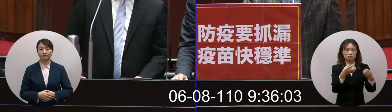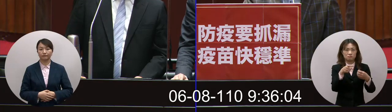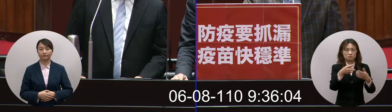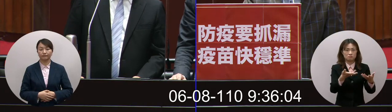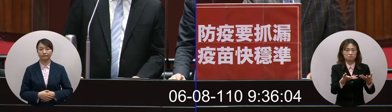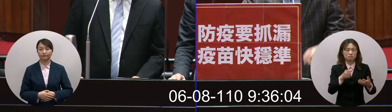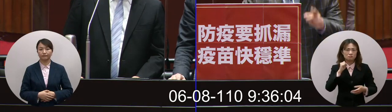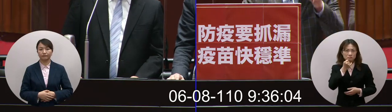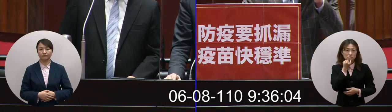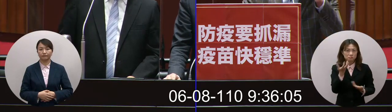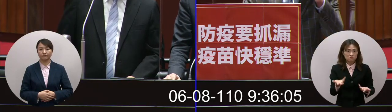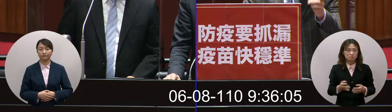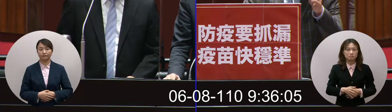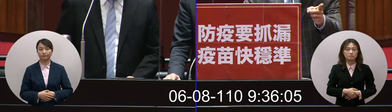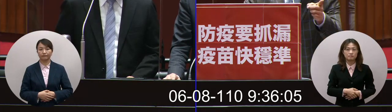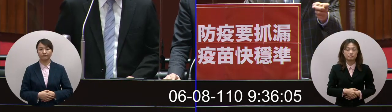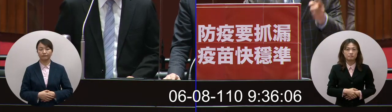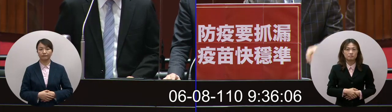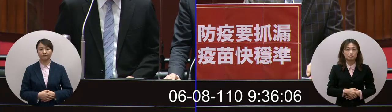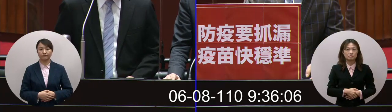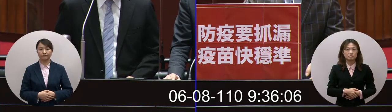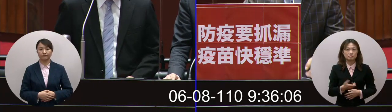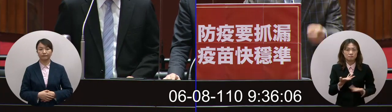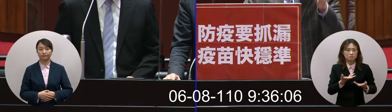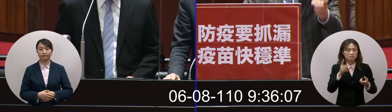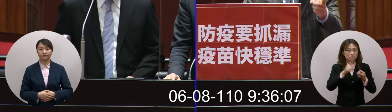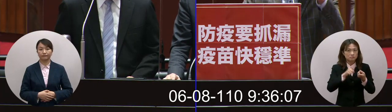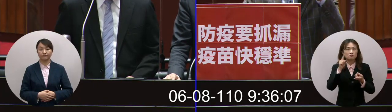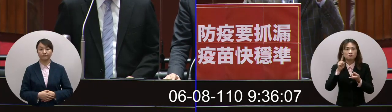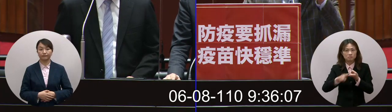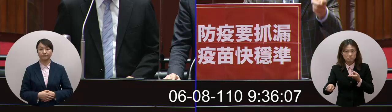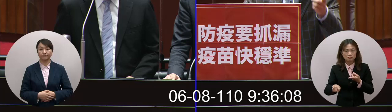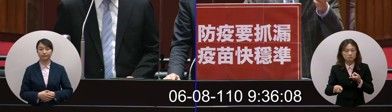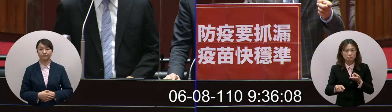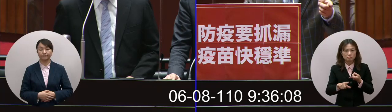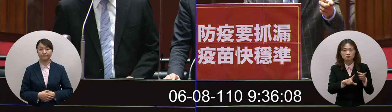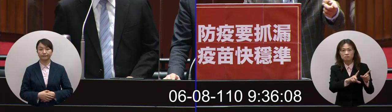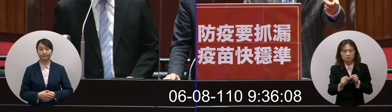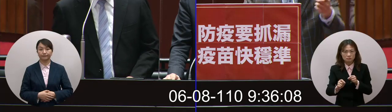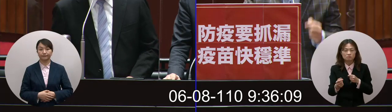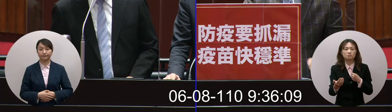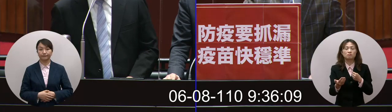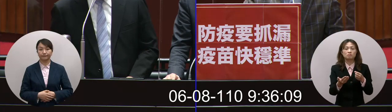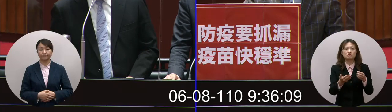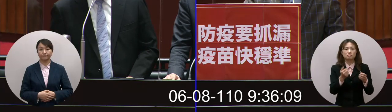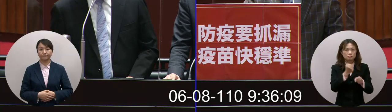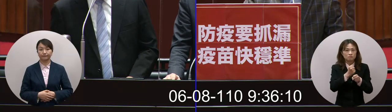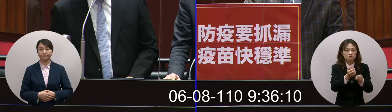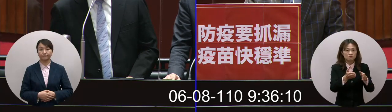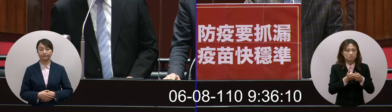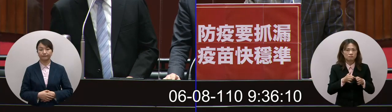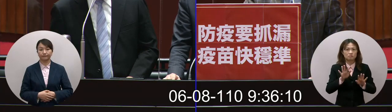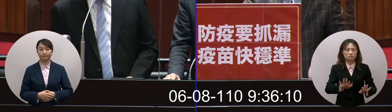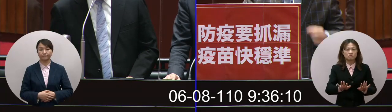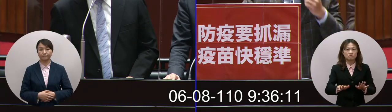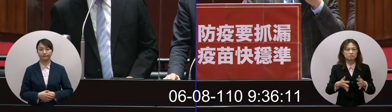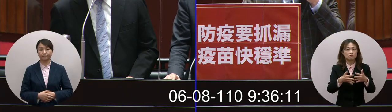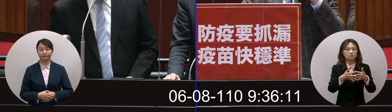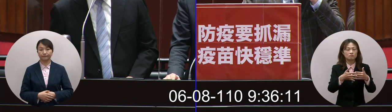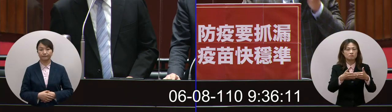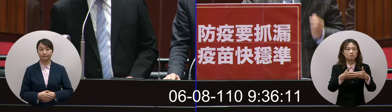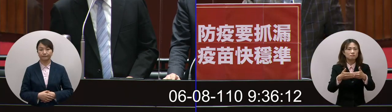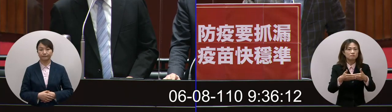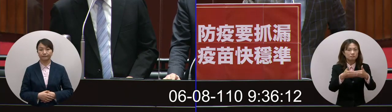有可能？咱对唔对的代志爱做嘛？啊，既然是上大传染出来的人是中国，咱是不是有可能